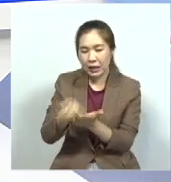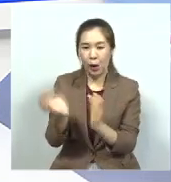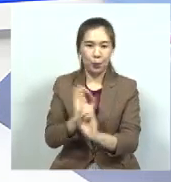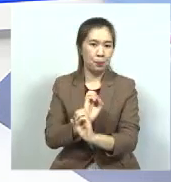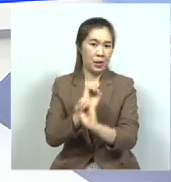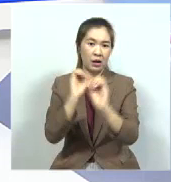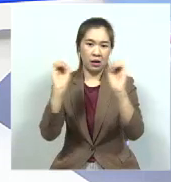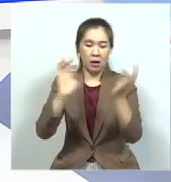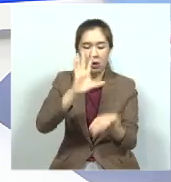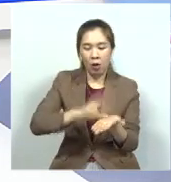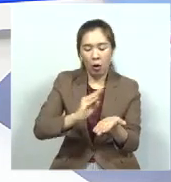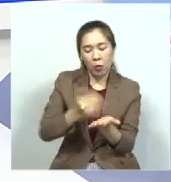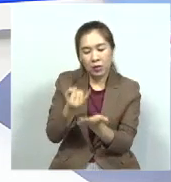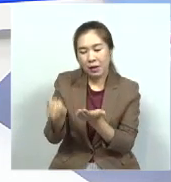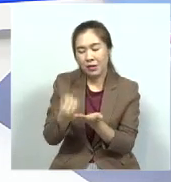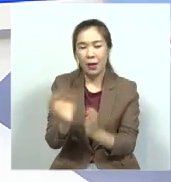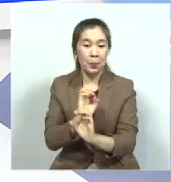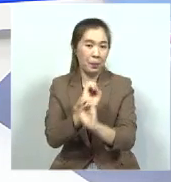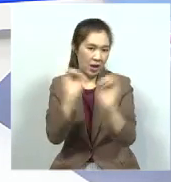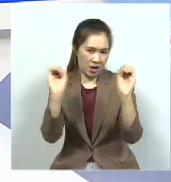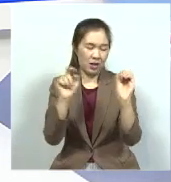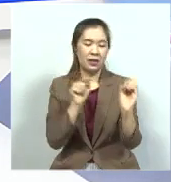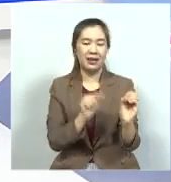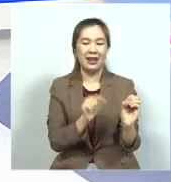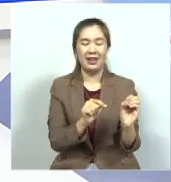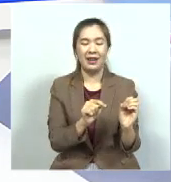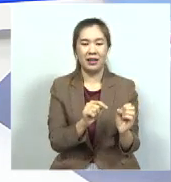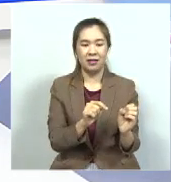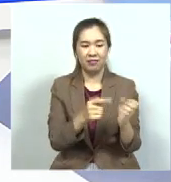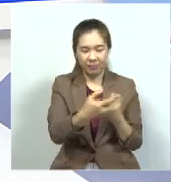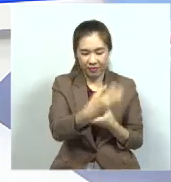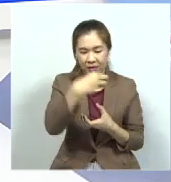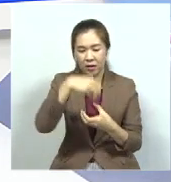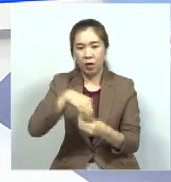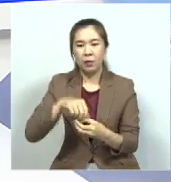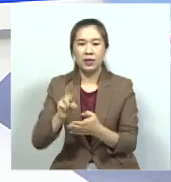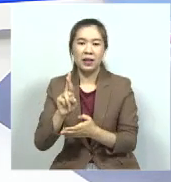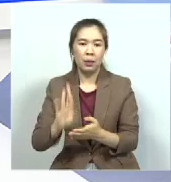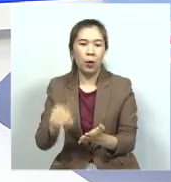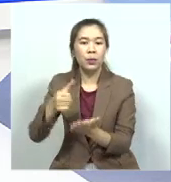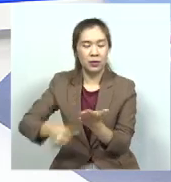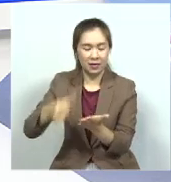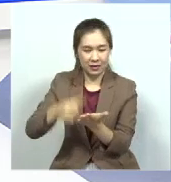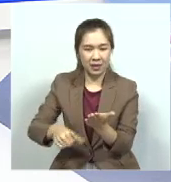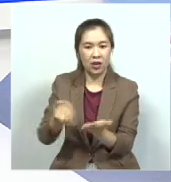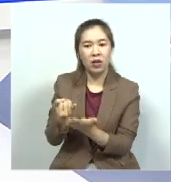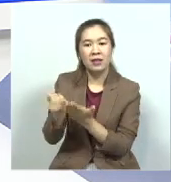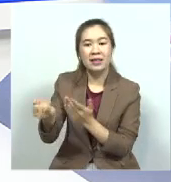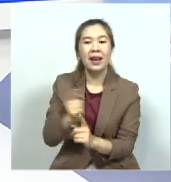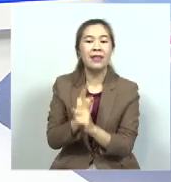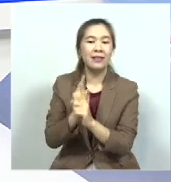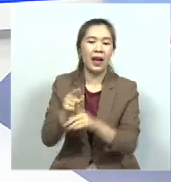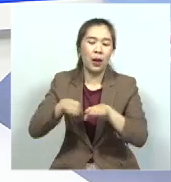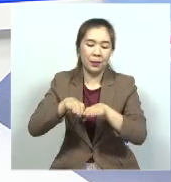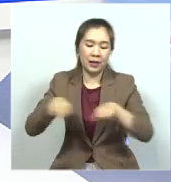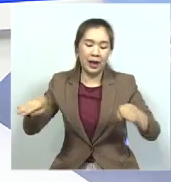ยมีระบบไม่เคยจ่ายเลยอันนี้แหละค่ะที่เขาจะถูกนำเข้ามาในระบบแล้วก็จะต้องจ่ายภาษีตามอัตราที่ก็เ